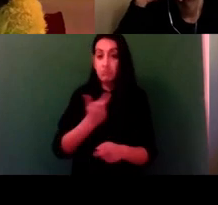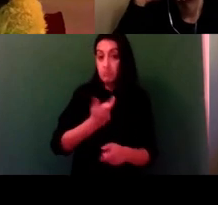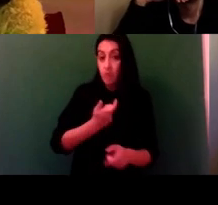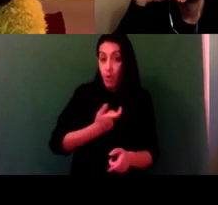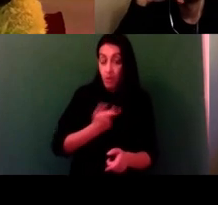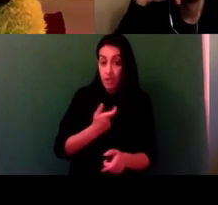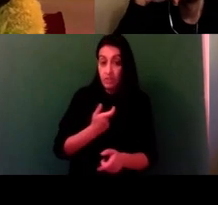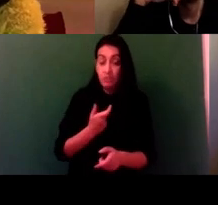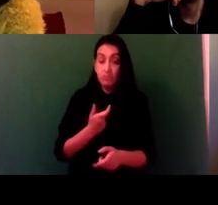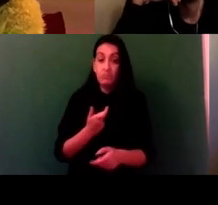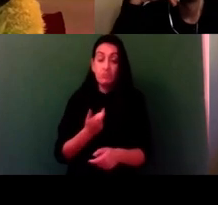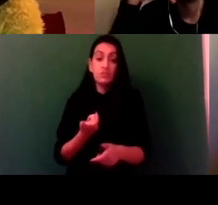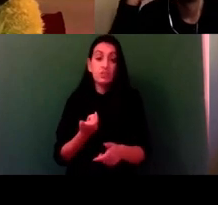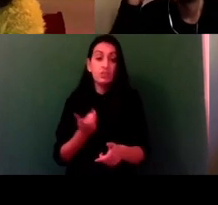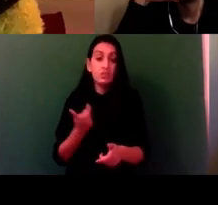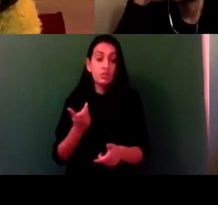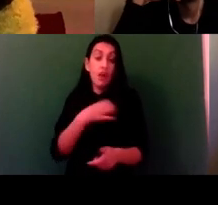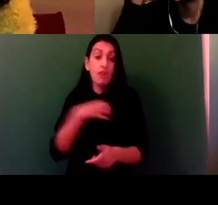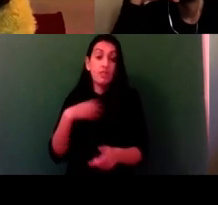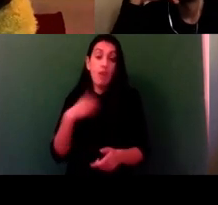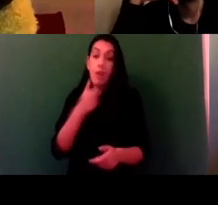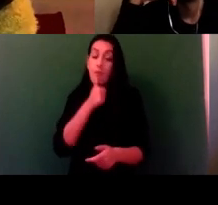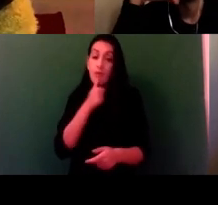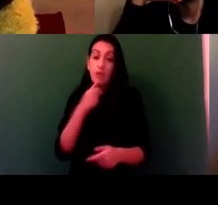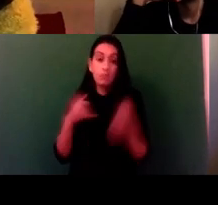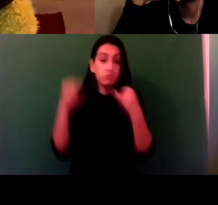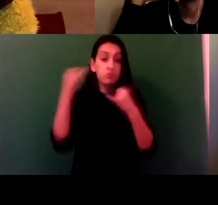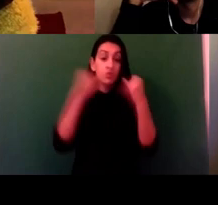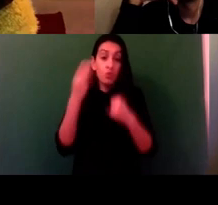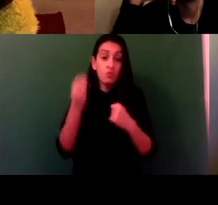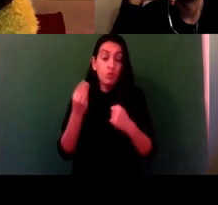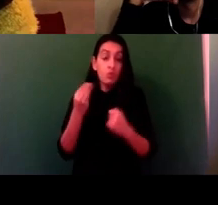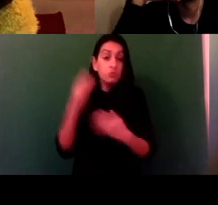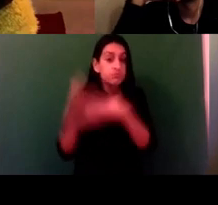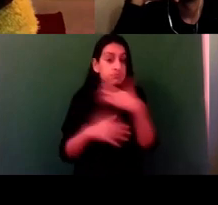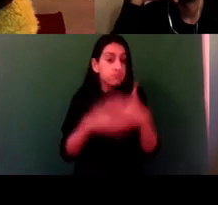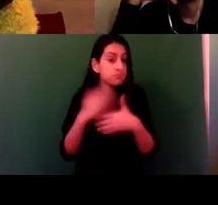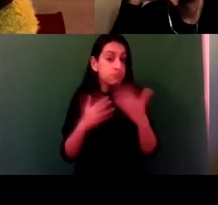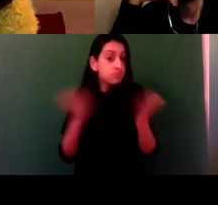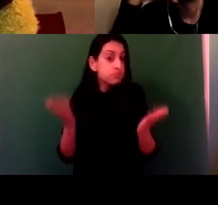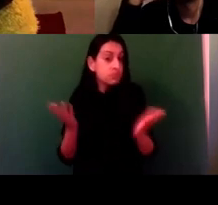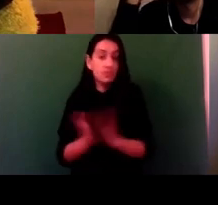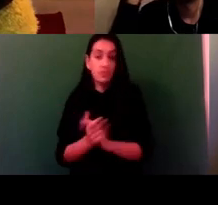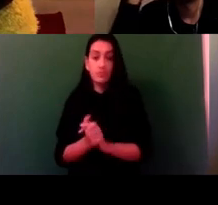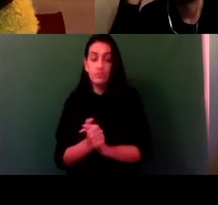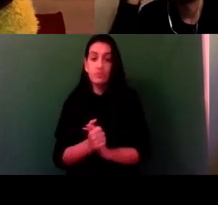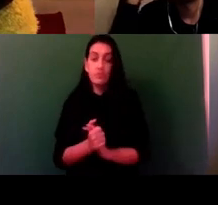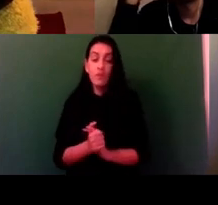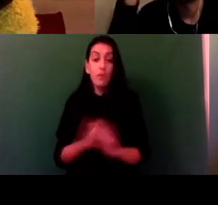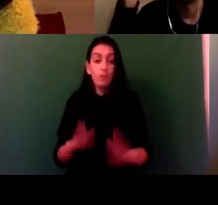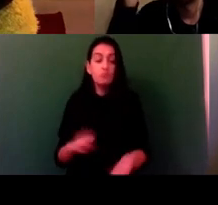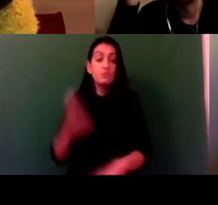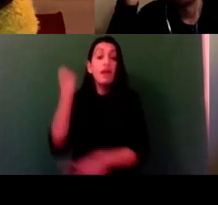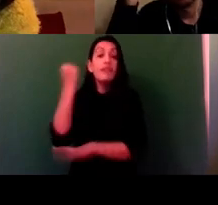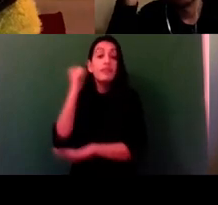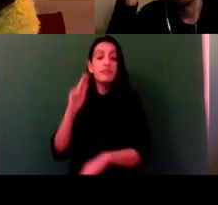mümkün. Ama şimdi çok büyük ölçeğe geldiğimiz zaman, şimdi Taksim en yakın şey ya da herhangi bir kamusal alan diyelim. Burada